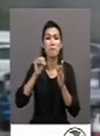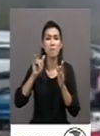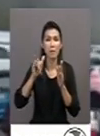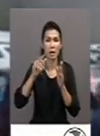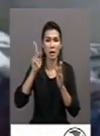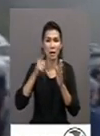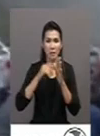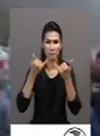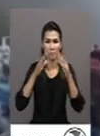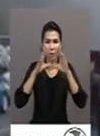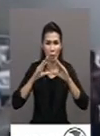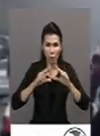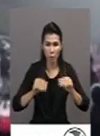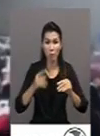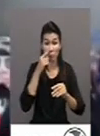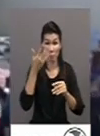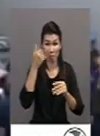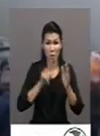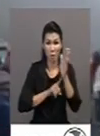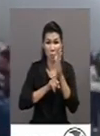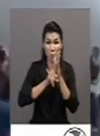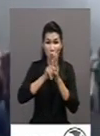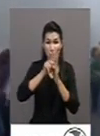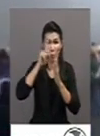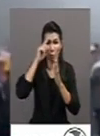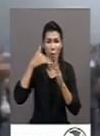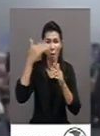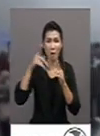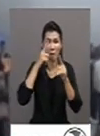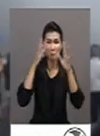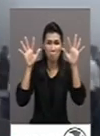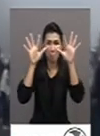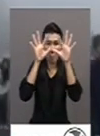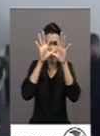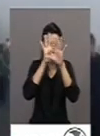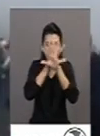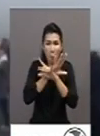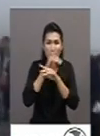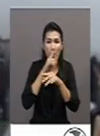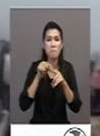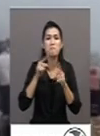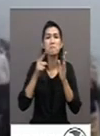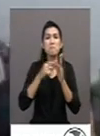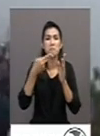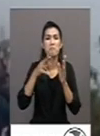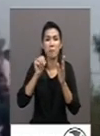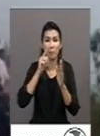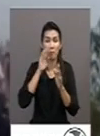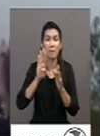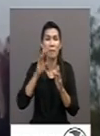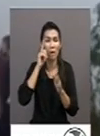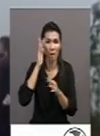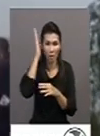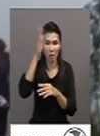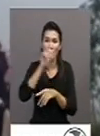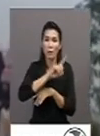นี้ละลายไปแล้วนะครับเนื่องจากว่าอุณหภูมิสูงขึ้นเล็กน้อยอากาศปิดและมีหมอกหนาสำหรับเหมยขาบในชุดต่อไปอาจจะเกิดขึ้นใน